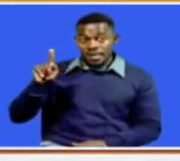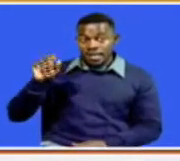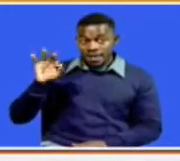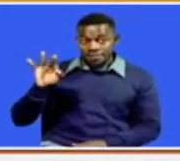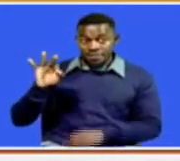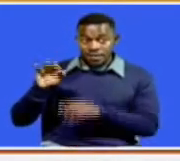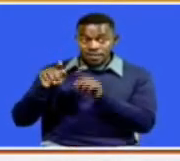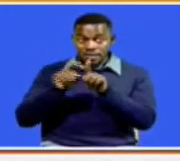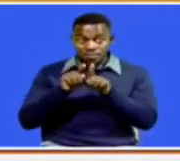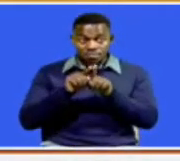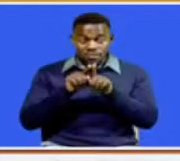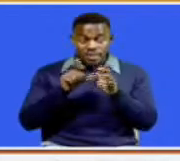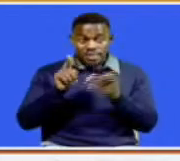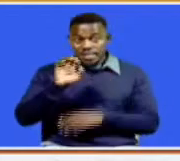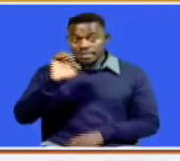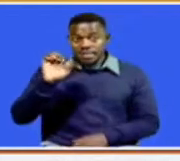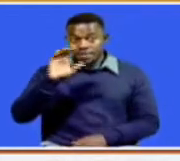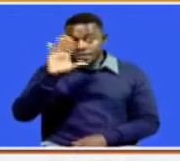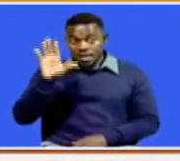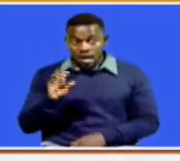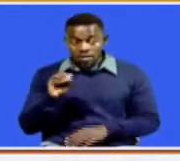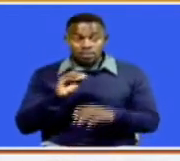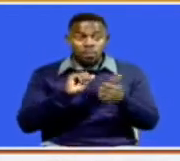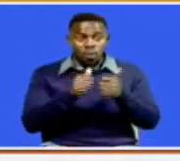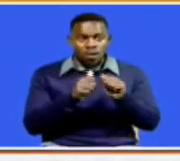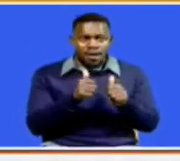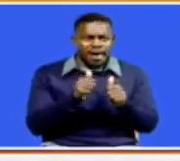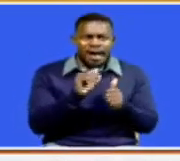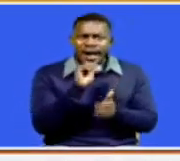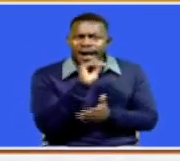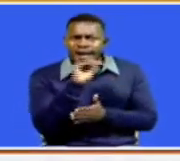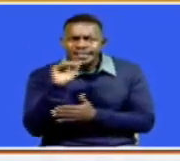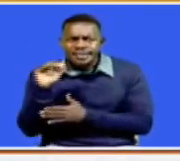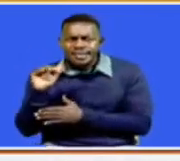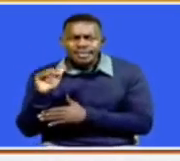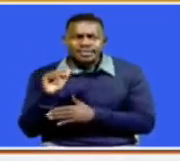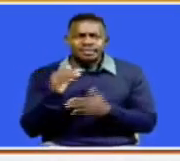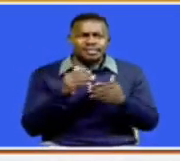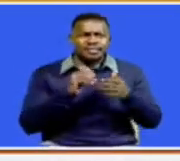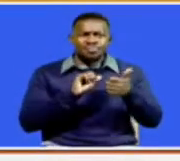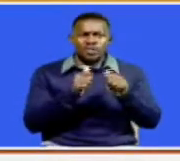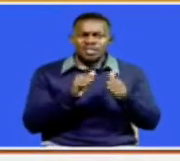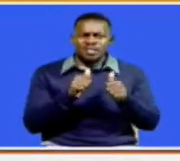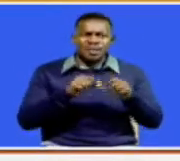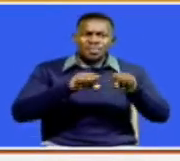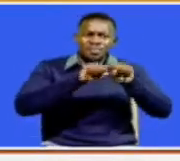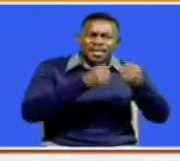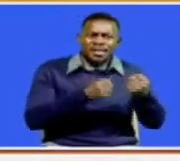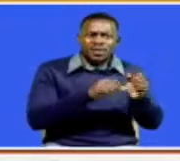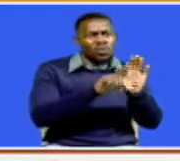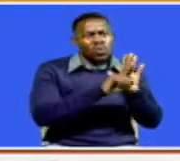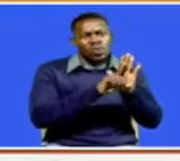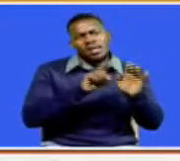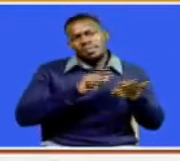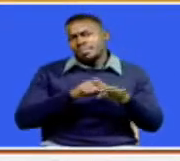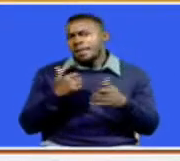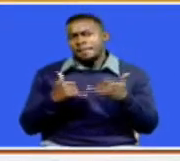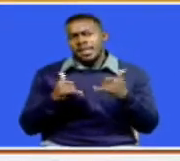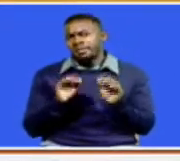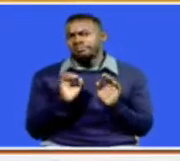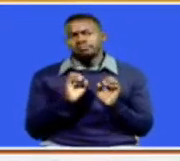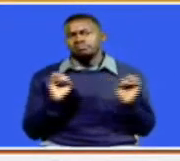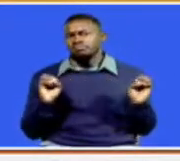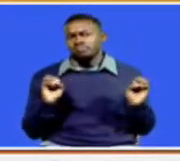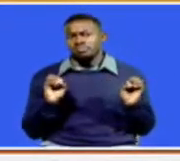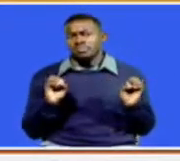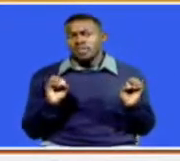Mashariki CECAFA umewarai mashabiki kutovunja sheria na kuingia uwanjani hapo kesho kwenye fainali ya dimba la CECAFA ugani